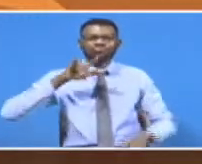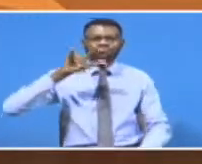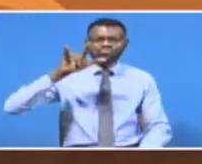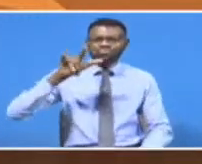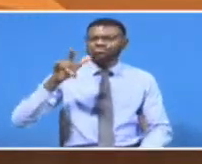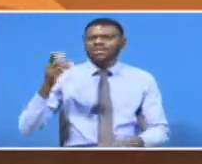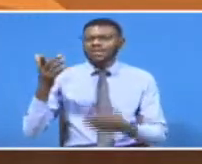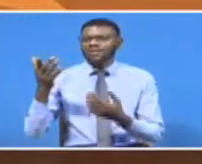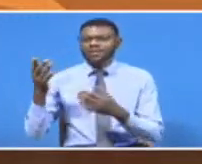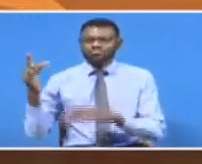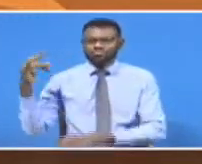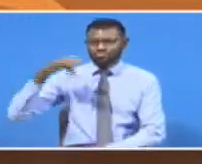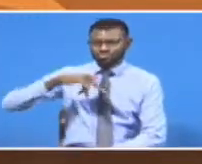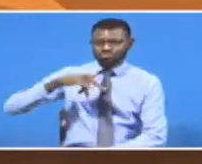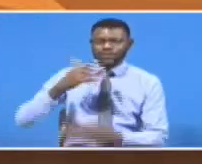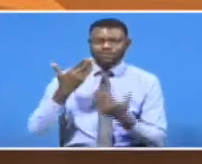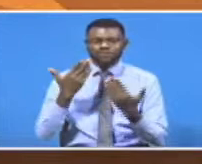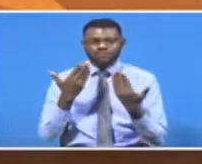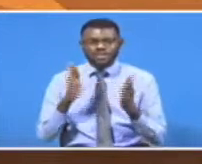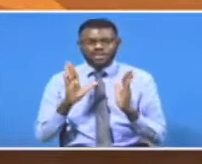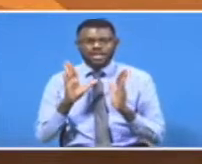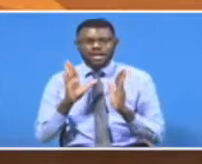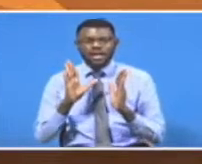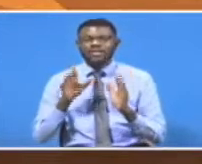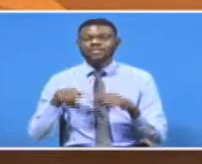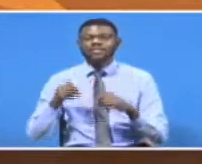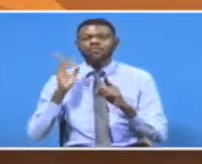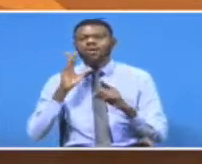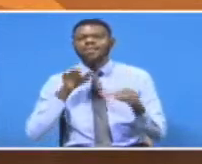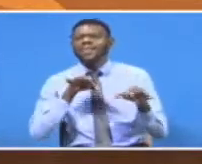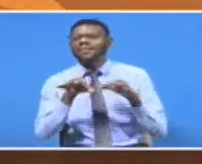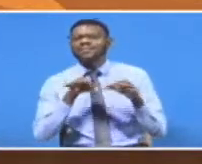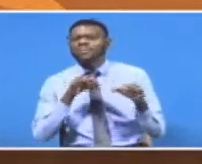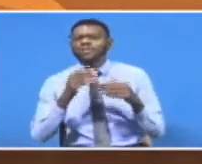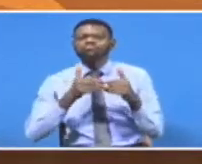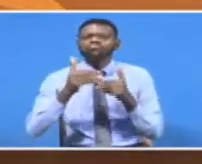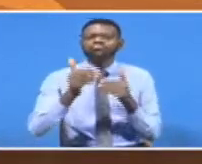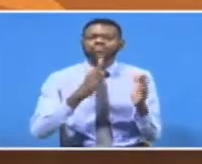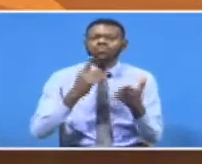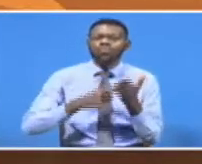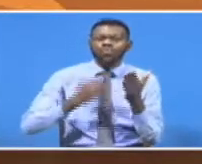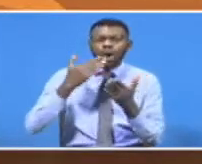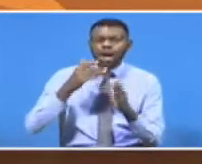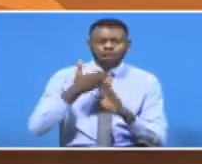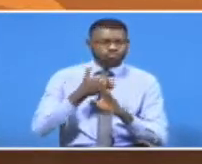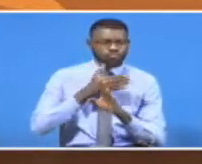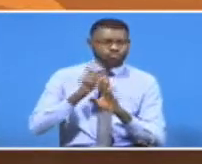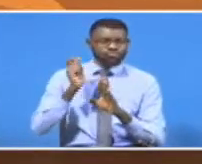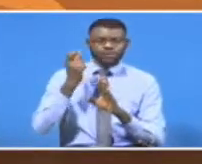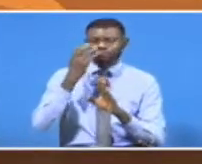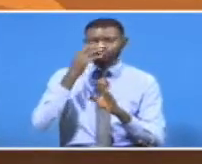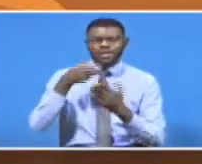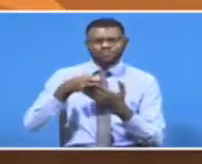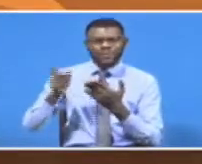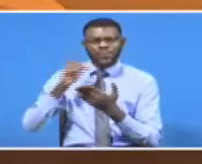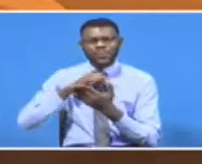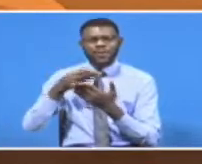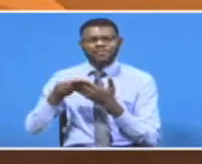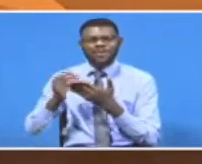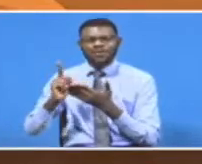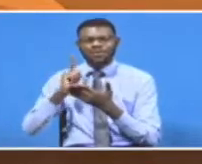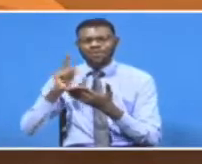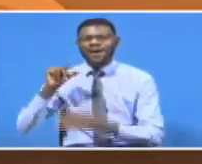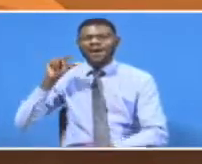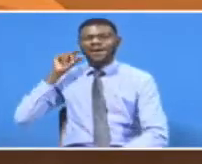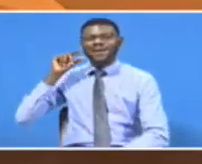atatoa mwelekeo baada ya Rais William Ruto kutia saini mswada wa fedha wa mwaka 2023. Mwanahabari wetu Grace Nganga anasimulia